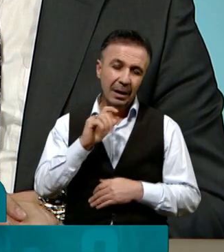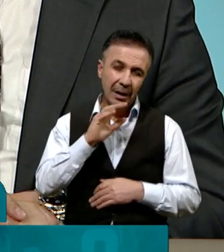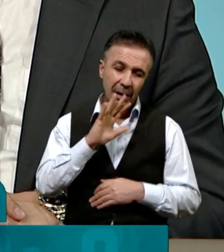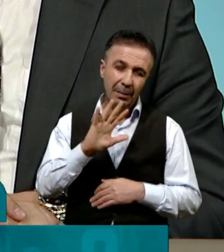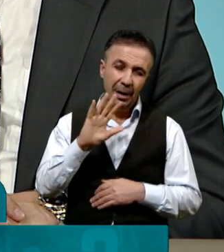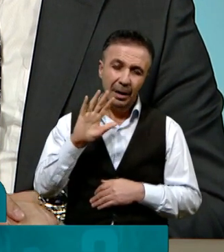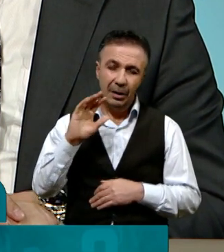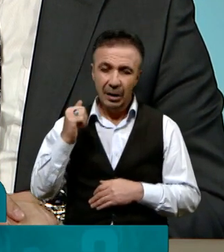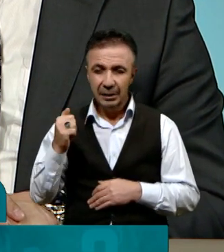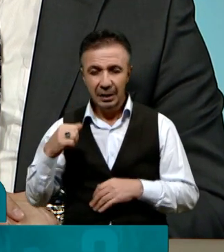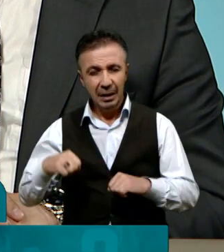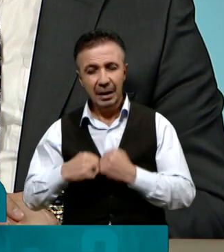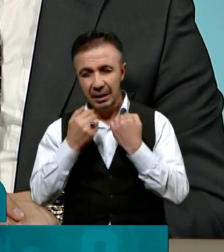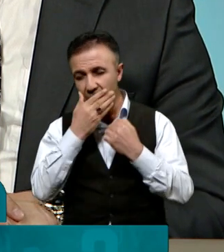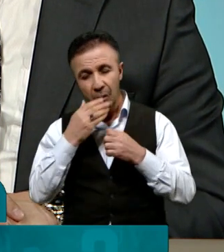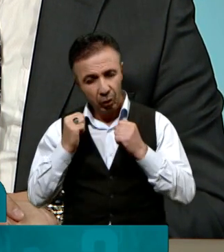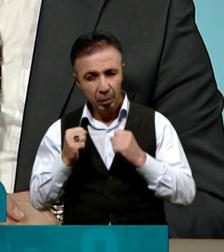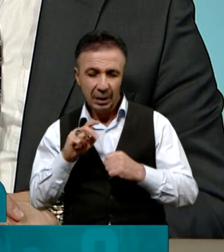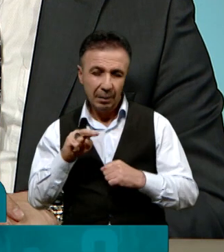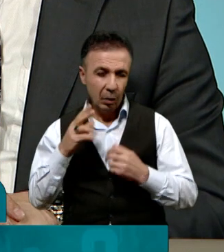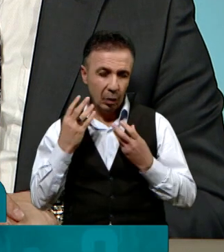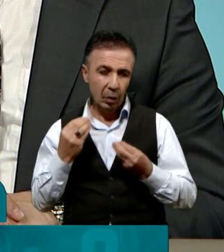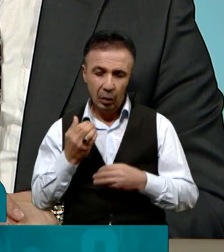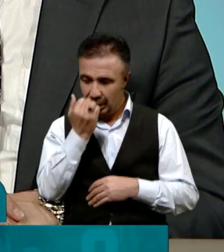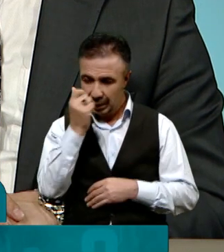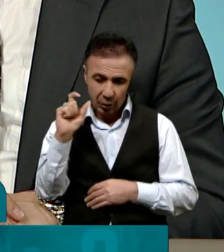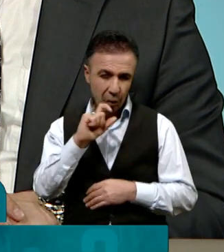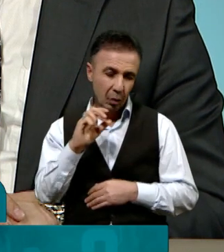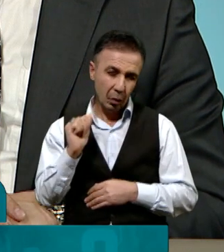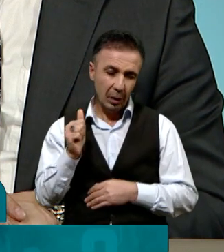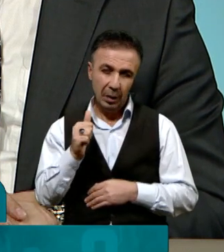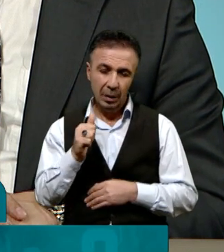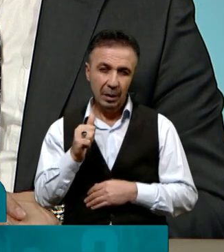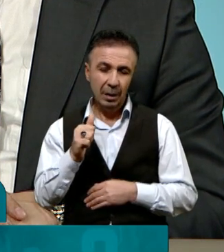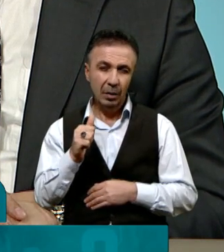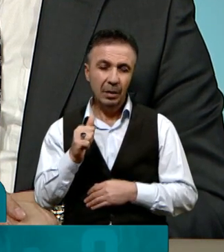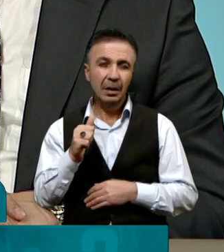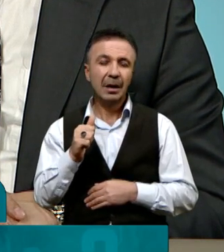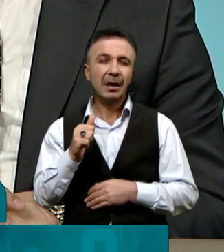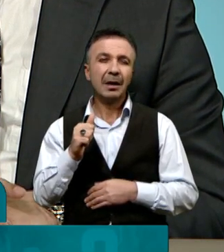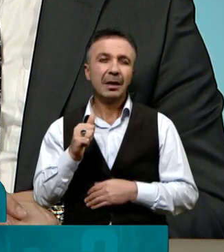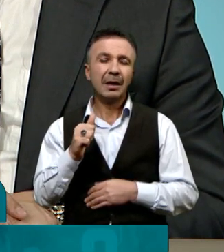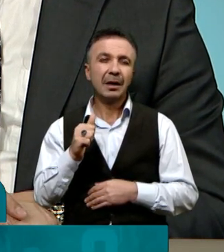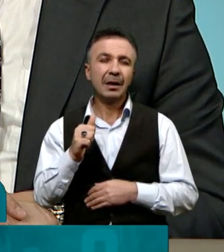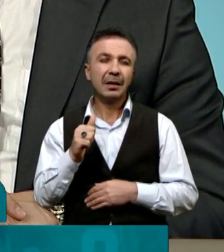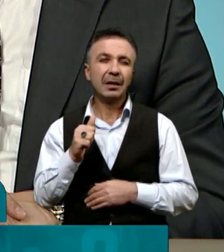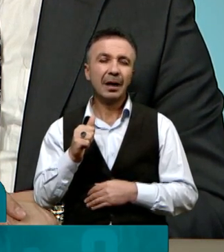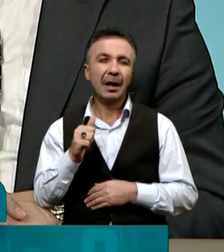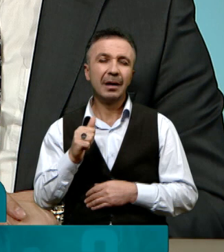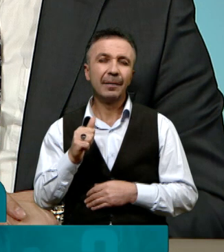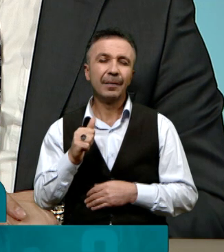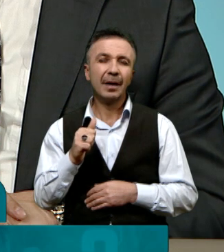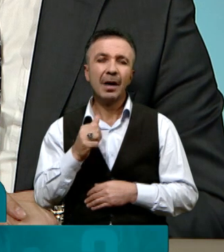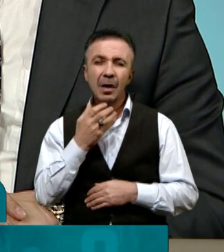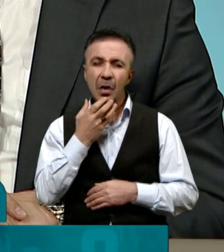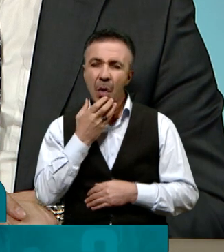kazası oluyor. Hı hı. Bayanların özel muayyer günlerinde tutamadığı oruçlarına kefaret yeterli midir? Yani ömürde bir defa kefaret tutulması